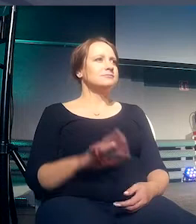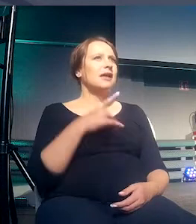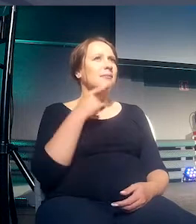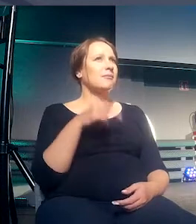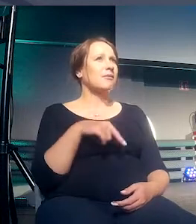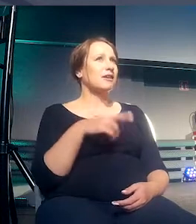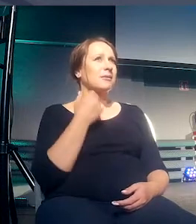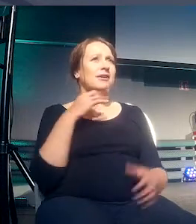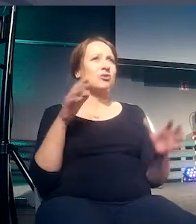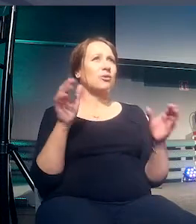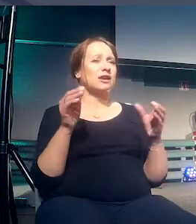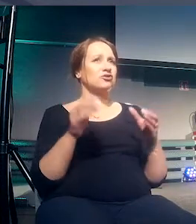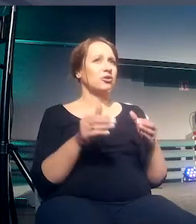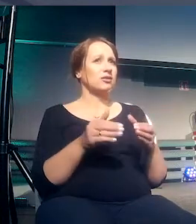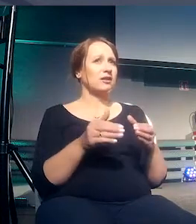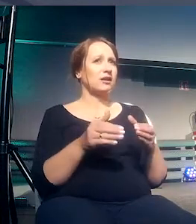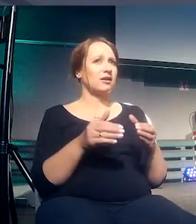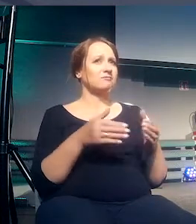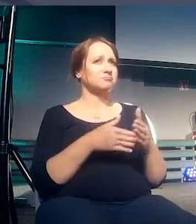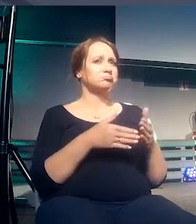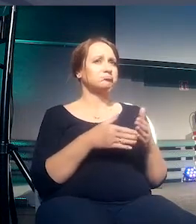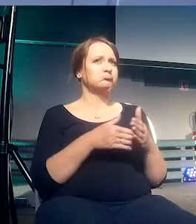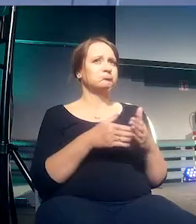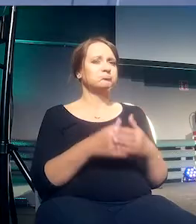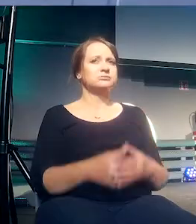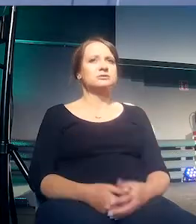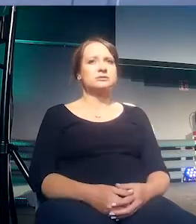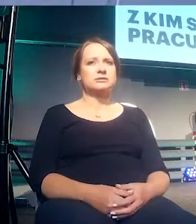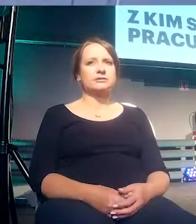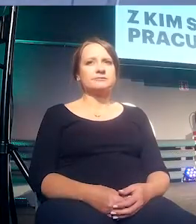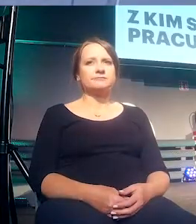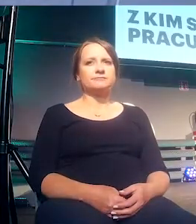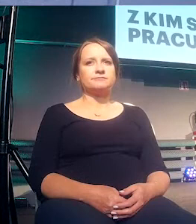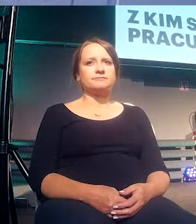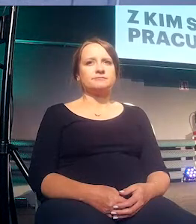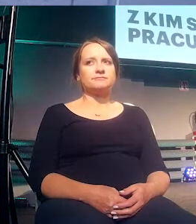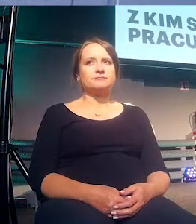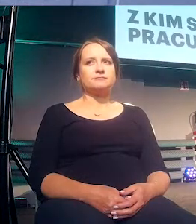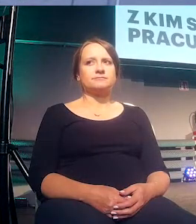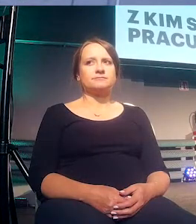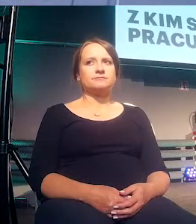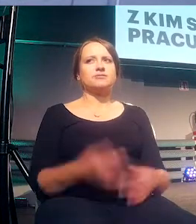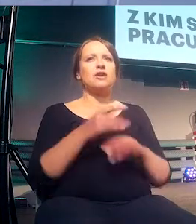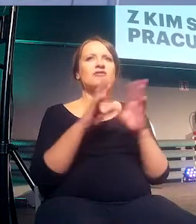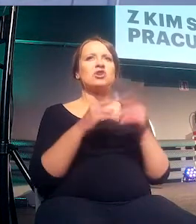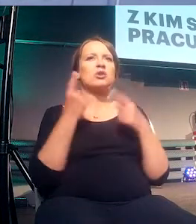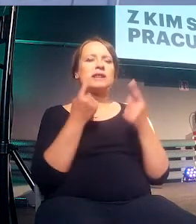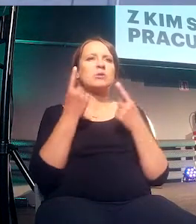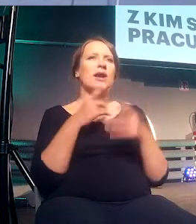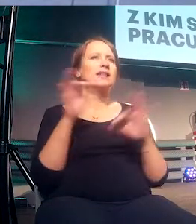bardzo ograniczone. Musimy się dostosować do tego, co dostaliśmy. Nie mówię o tym, że to jest sytuacja, która jest